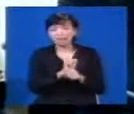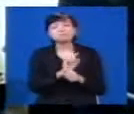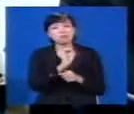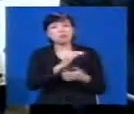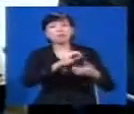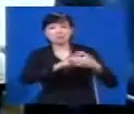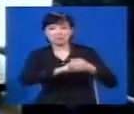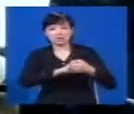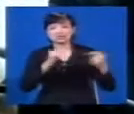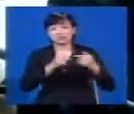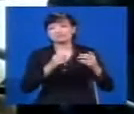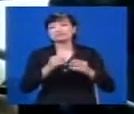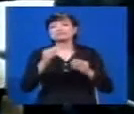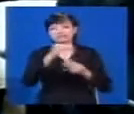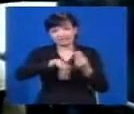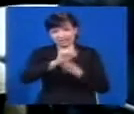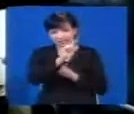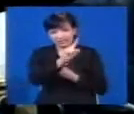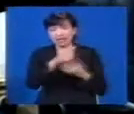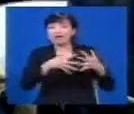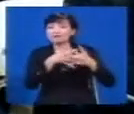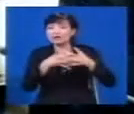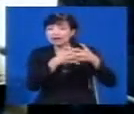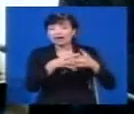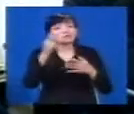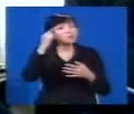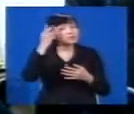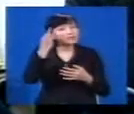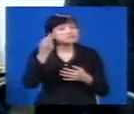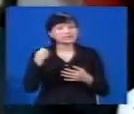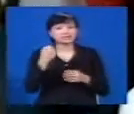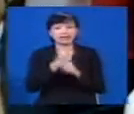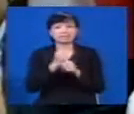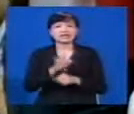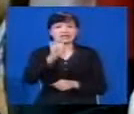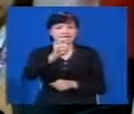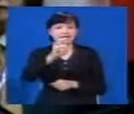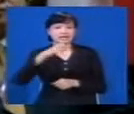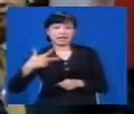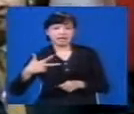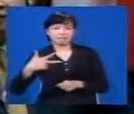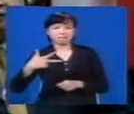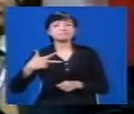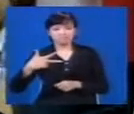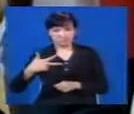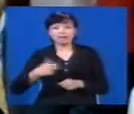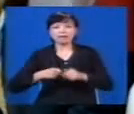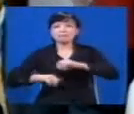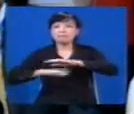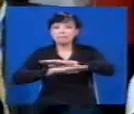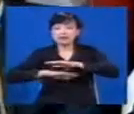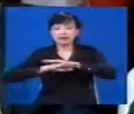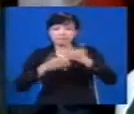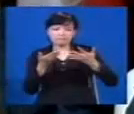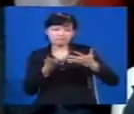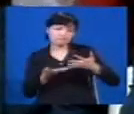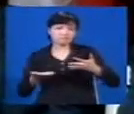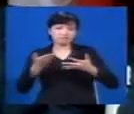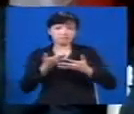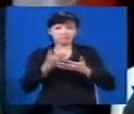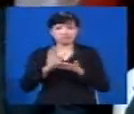รษฐกิจโดยสหรัฐมีความคิดริเริ่ม E3 ซึ่งเน้นยกมาตรฐานนโยบายการค้าการลงทุนระหว่าง